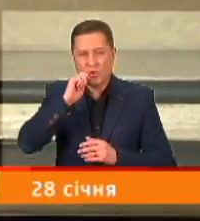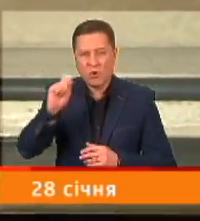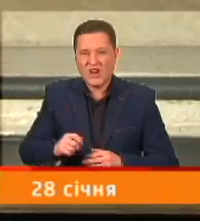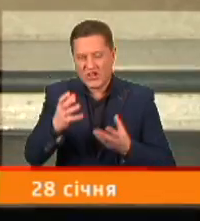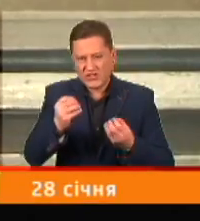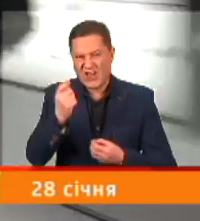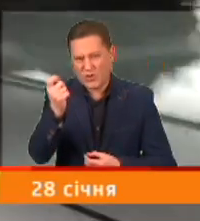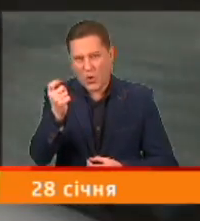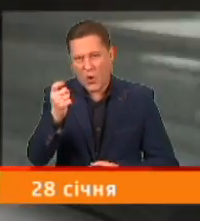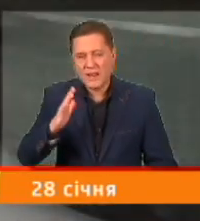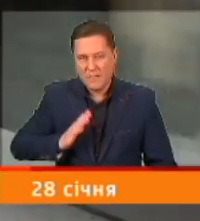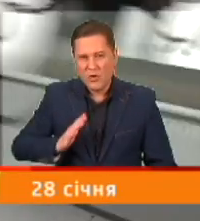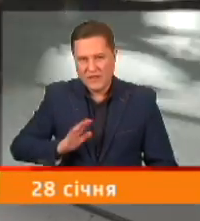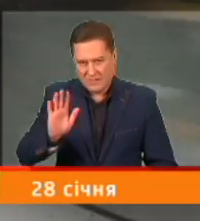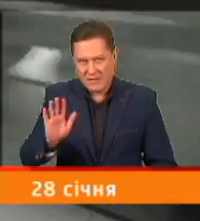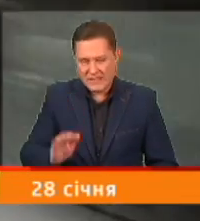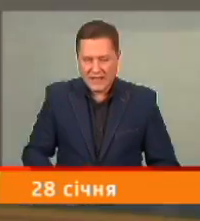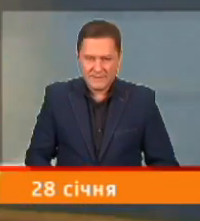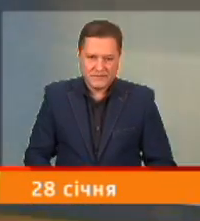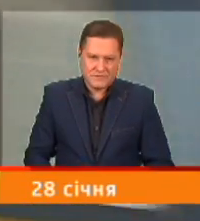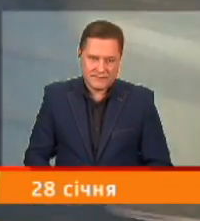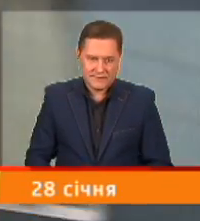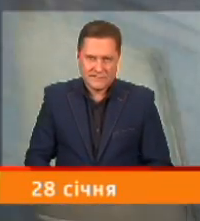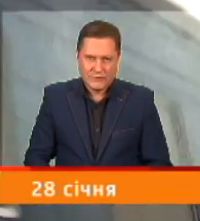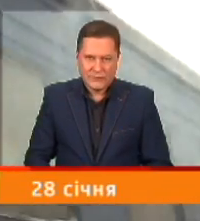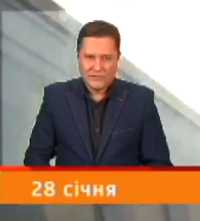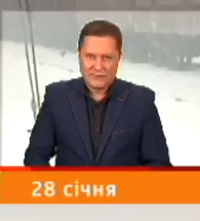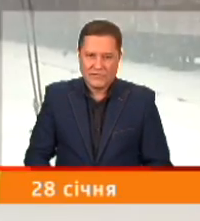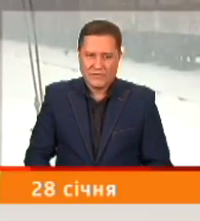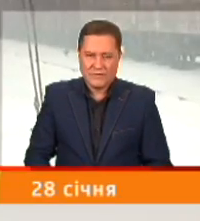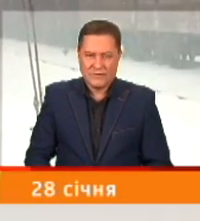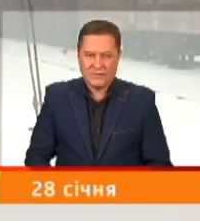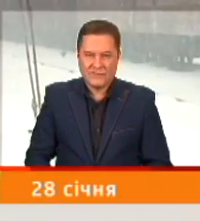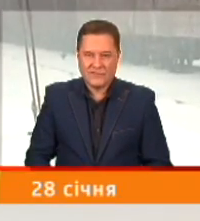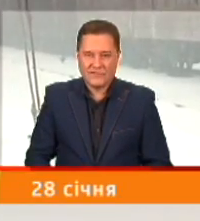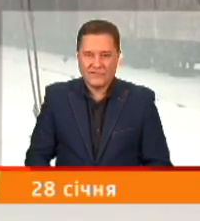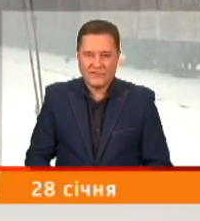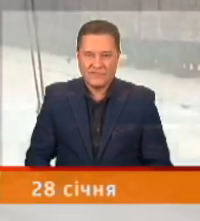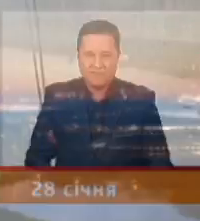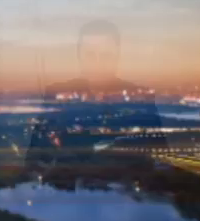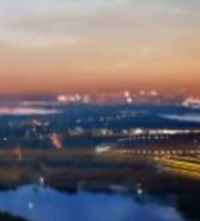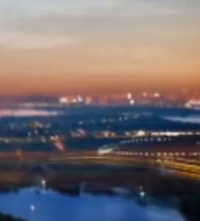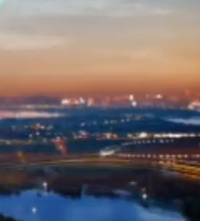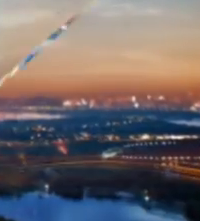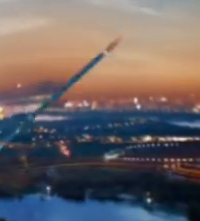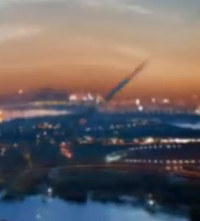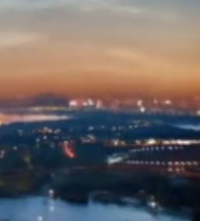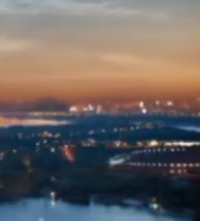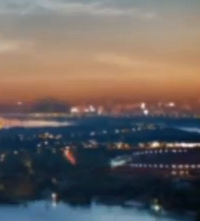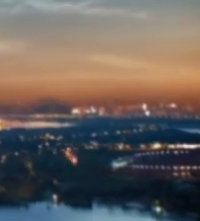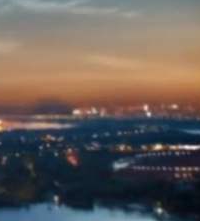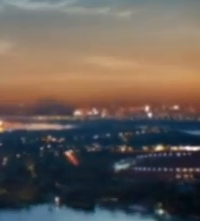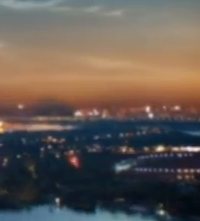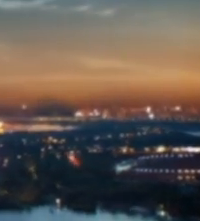трохи потерпіти. Ема Антонюк, Сергій Дикун, Євген Лук'янов та Дмитро Кобзар. Програма «Вікна» СТБ.